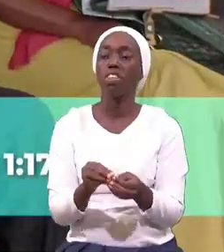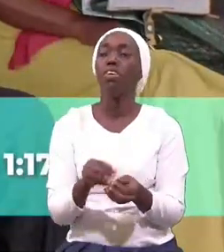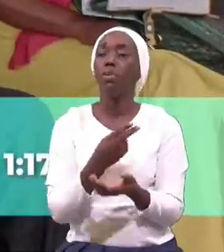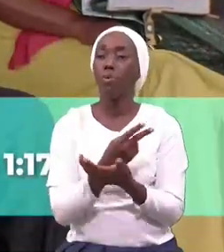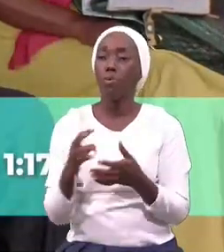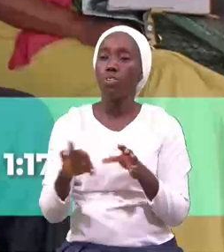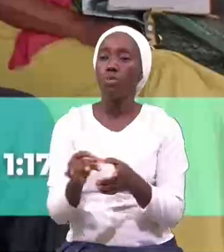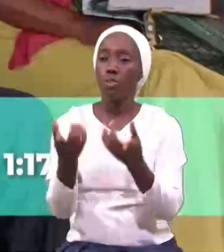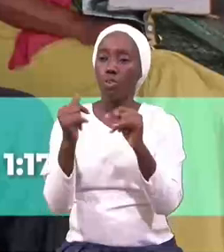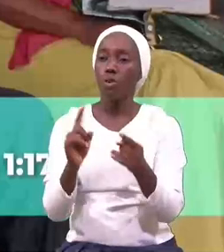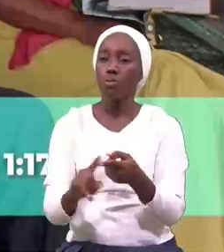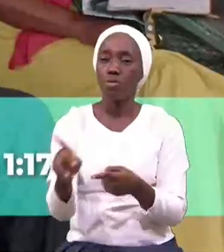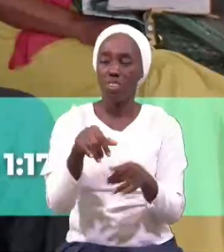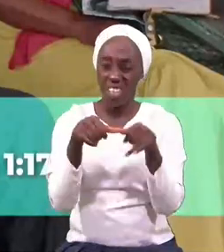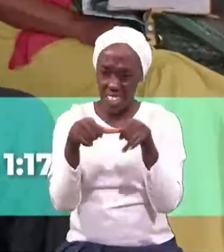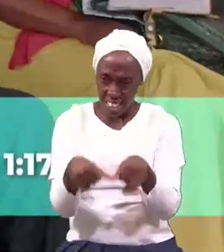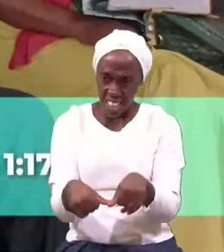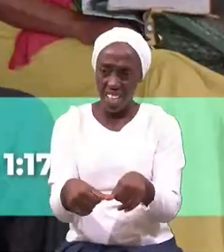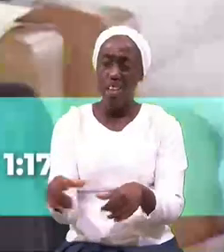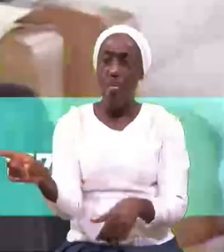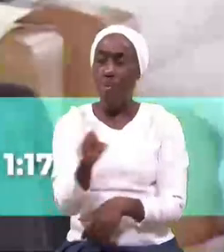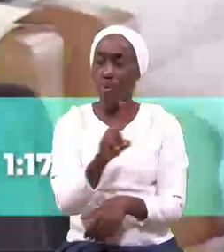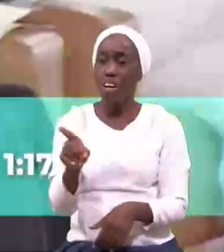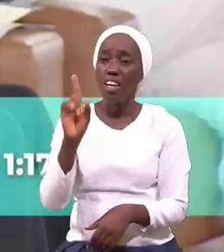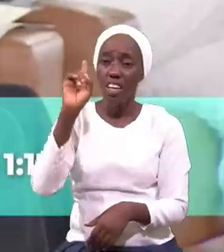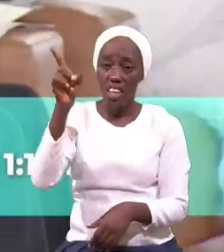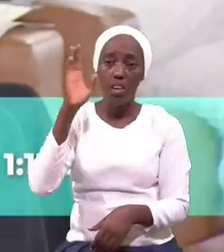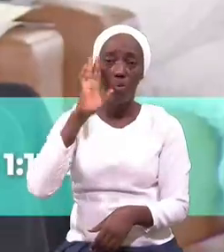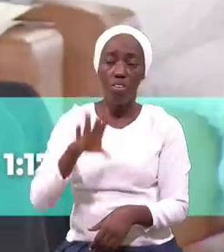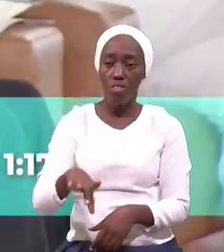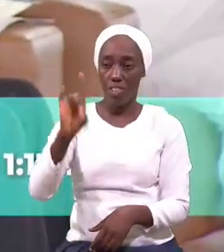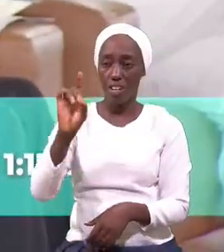il vient à vous. Restez là où il peut vous trouver.